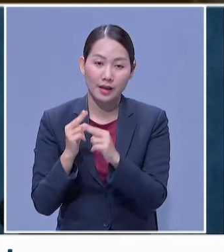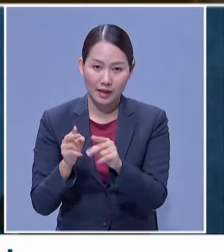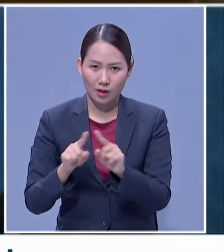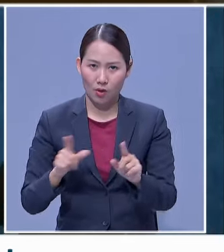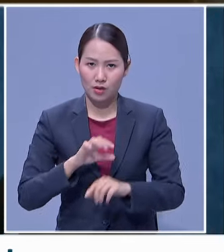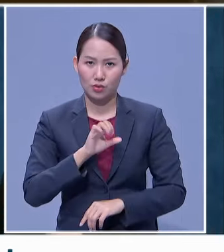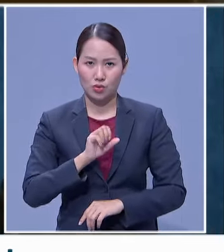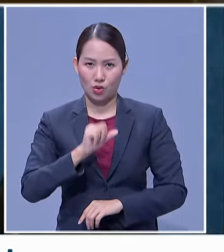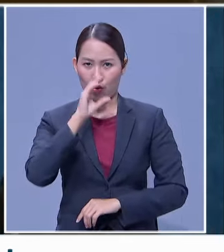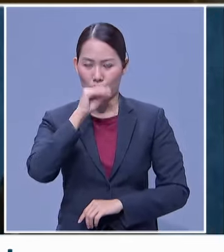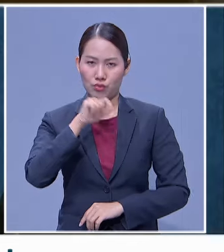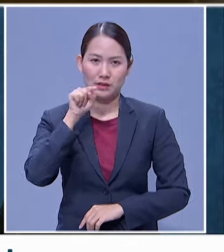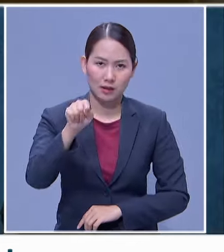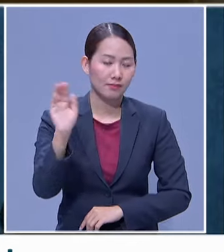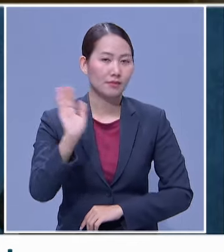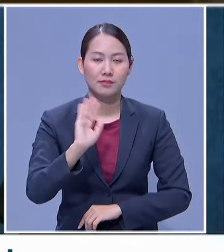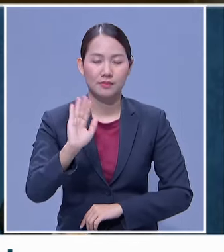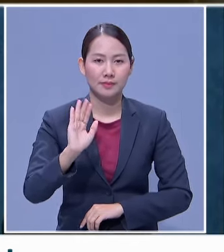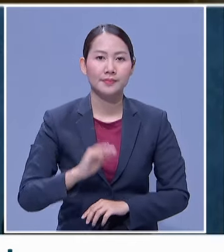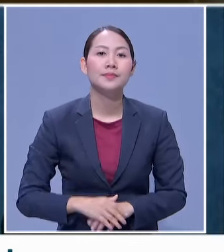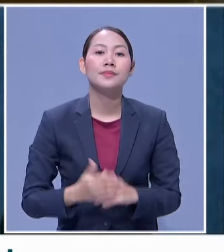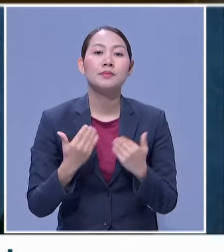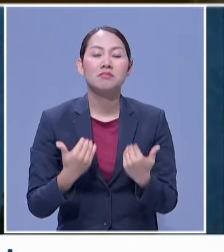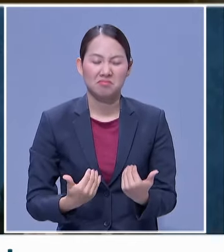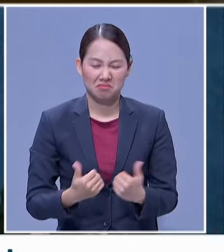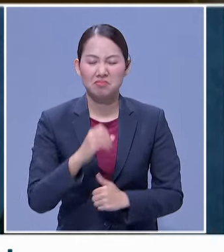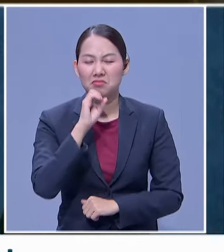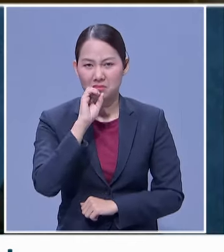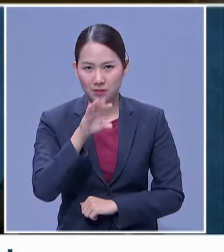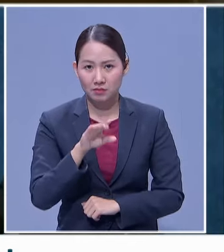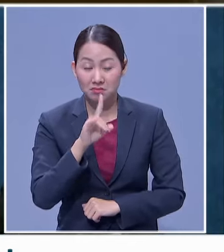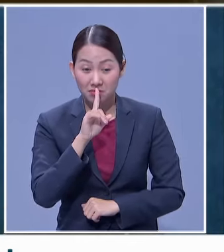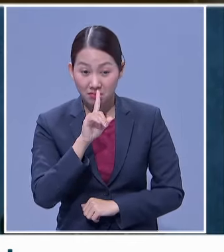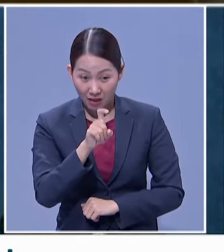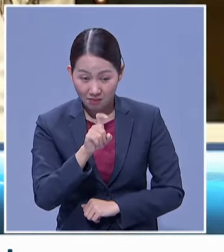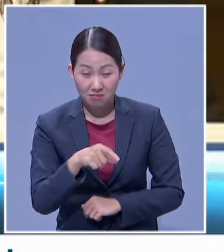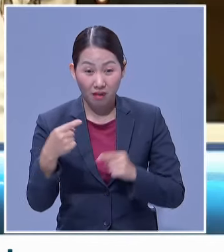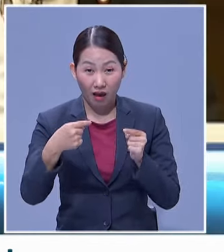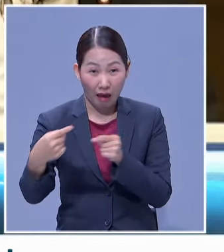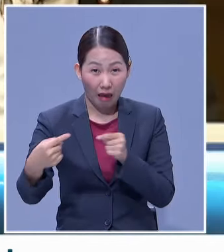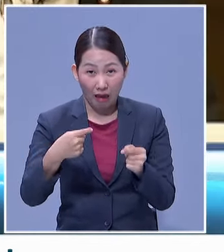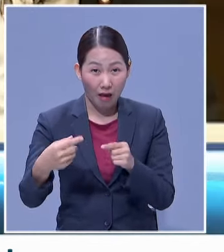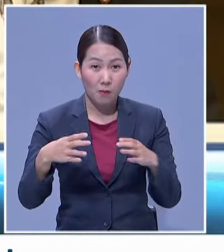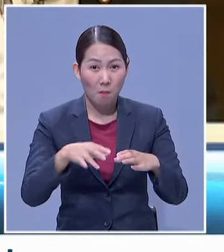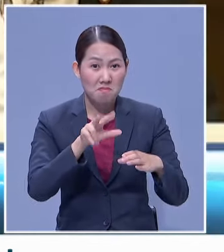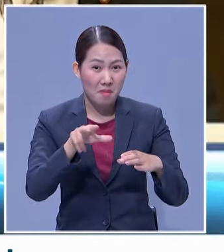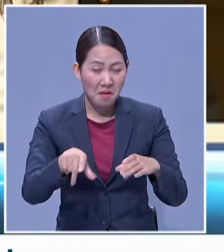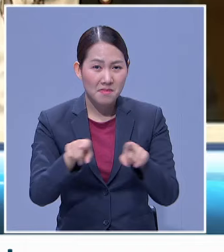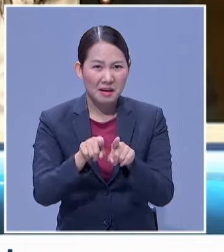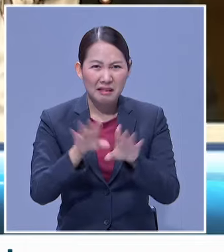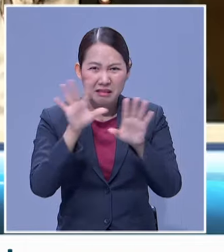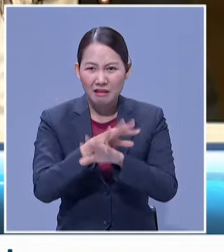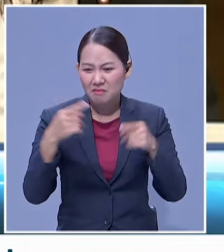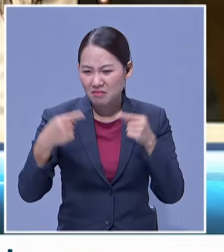แต่มีภาพลักษณ์ออกมาเช่นนี้ทให้ดูไม่ดีต้องมีการพูดคุยและเคลียร์กันหรือไม่คุณหมอชน่าตอบนักข่าวแบบนี้นะคะบอกว่าไม่ต้อง